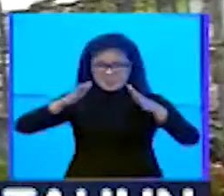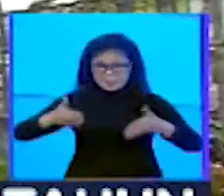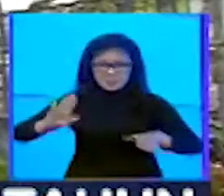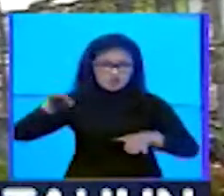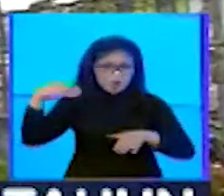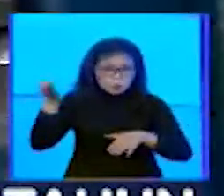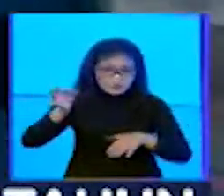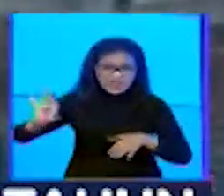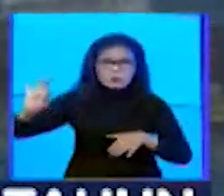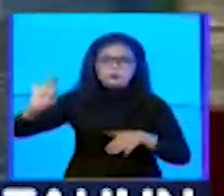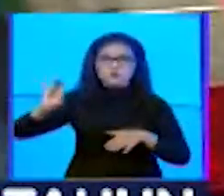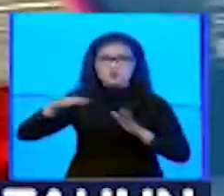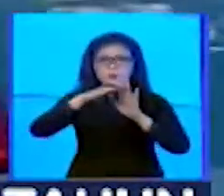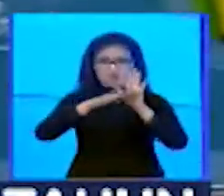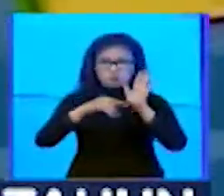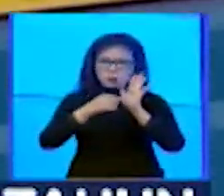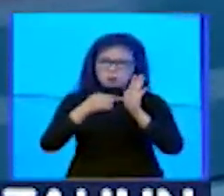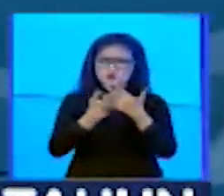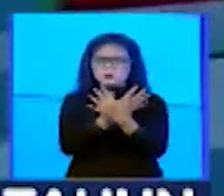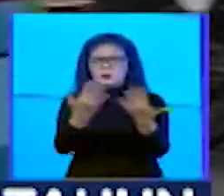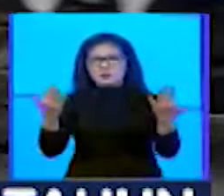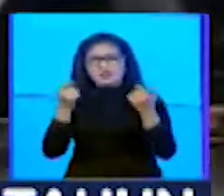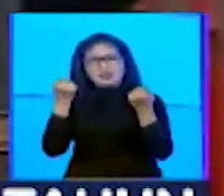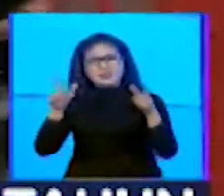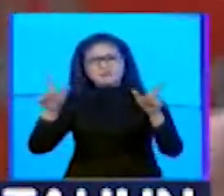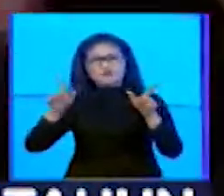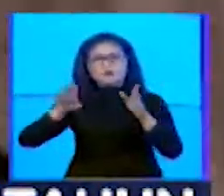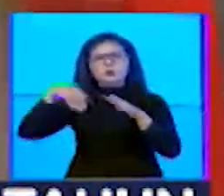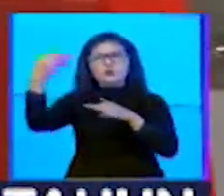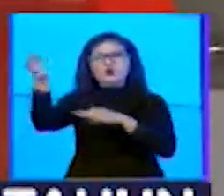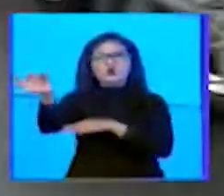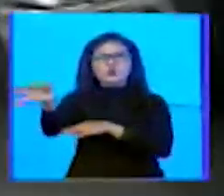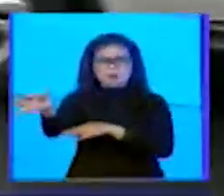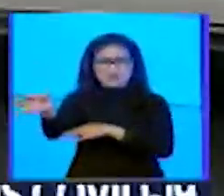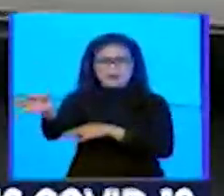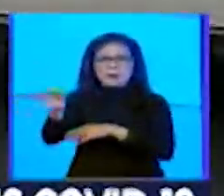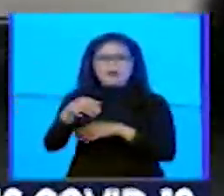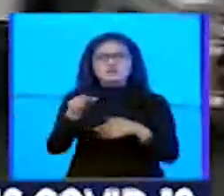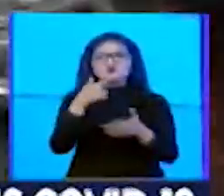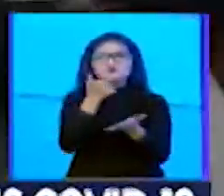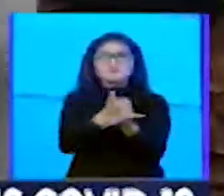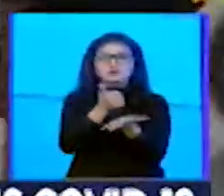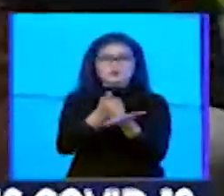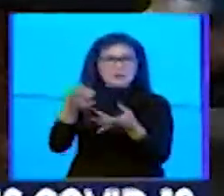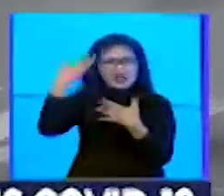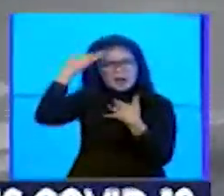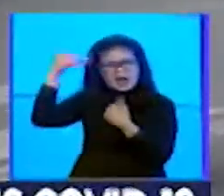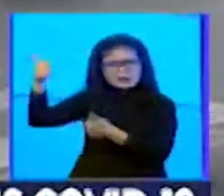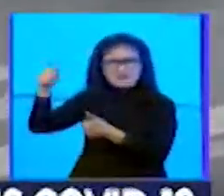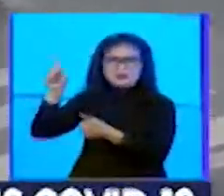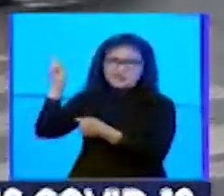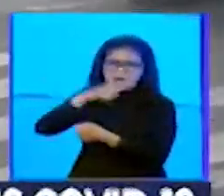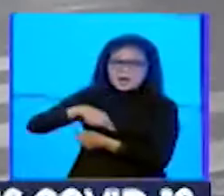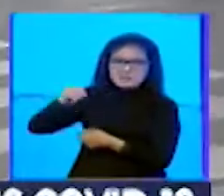tersebut dimanfaatkan masyarakat untuk berlibur keluar kota. Sejumlah epidemiolog telah mengingatkan, kebijakan pemerintah terkait libur nasional dan